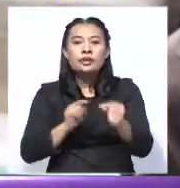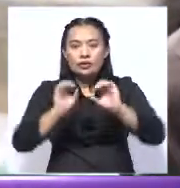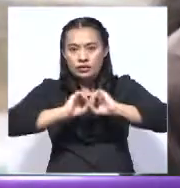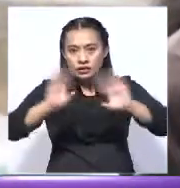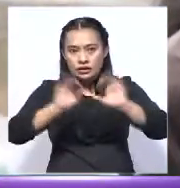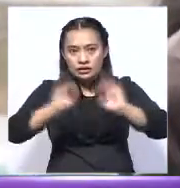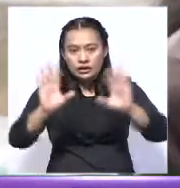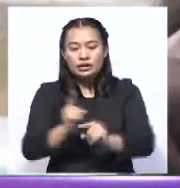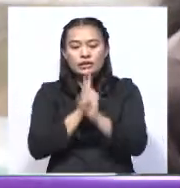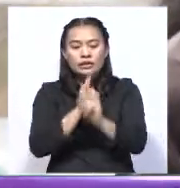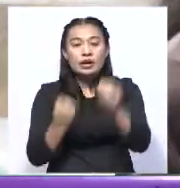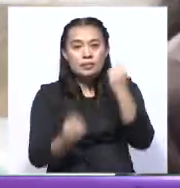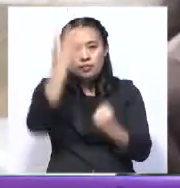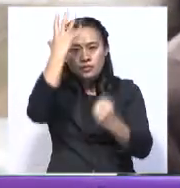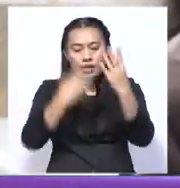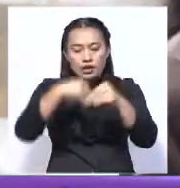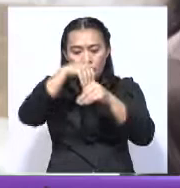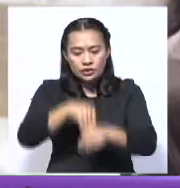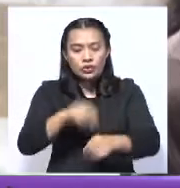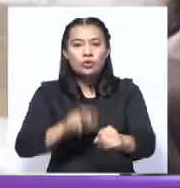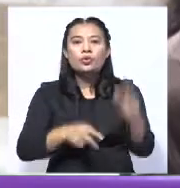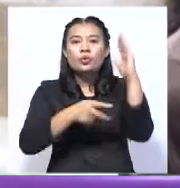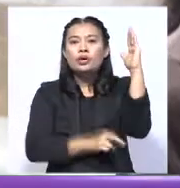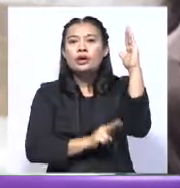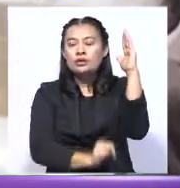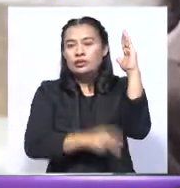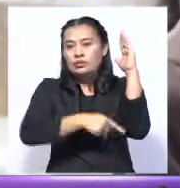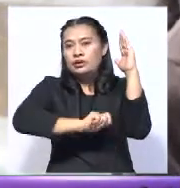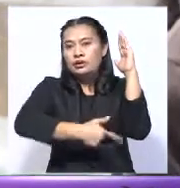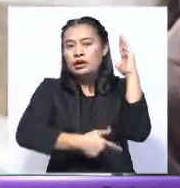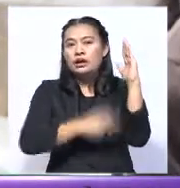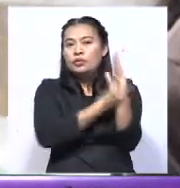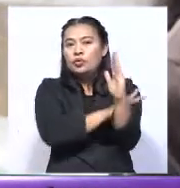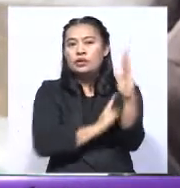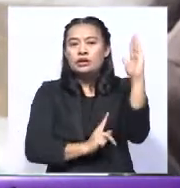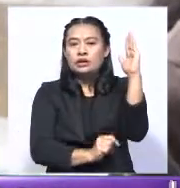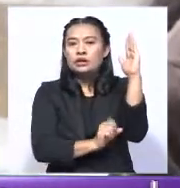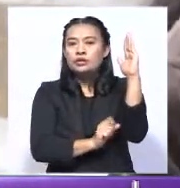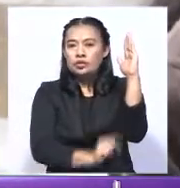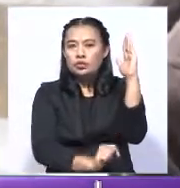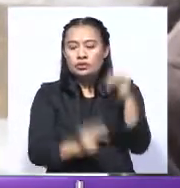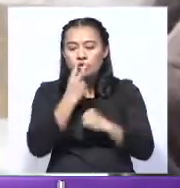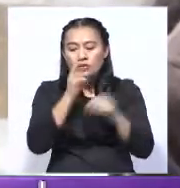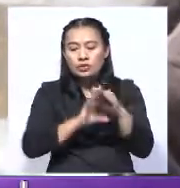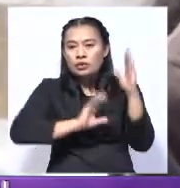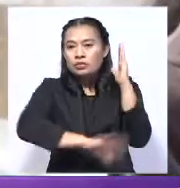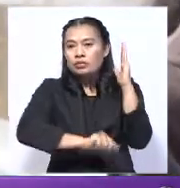ามป่าชายเลนต่างๆระนองพังงาภูเก็ตกระบี่ตรังสตูลนะครับรวมทั้งบางพื้นที่ในอ่าวไทยด้วยเพื่อ